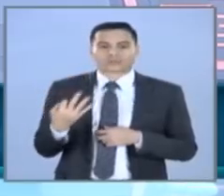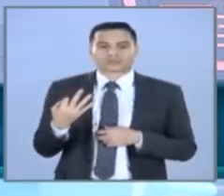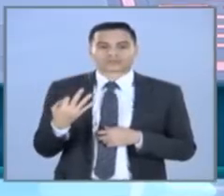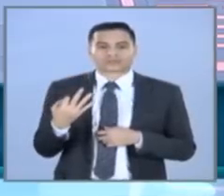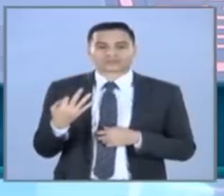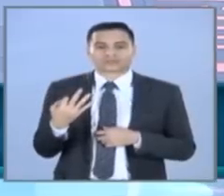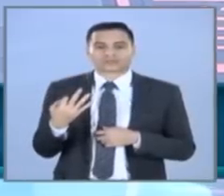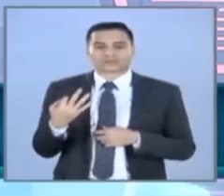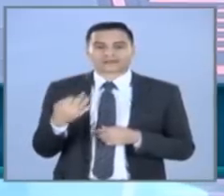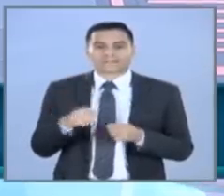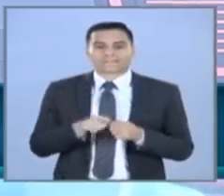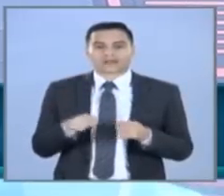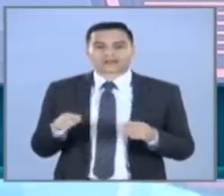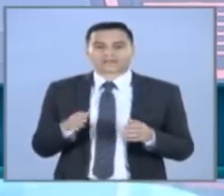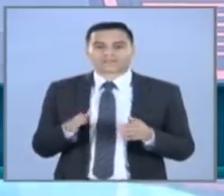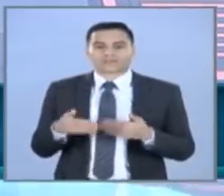12,234 متر مربع،